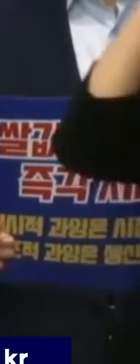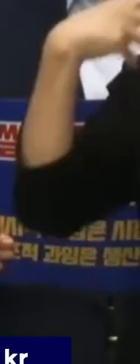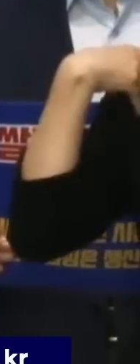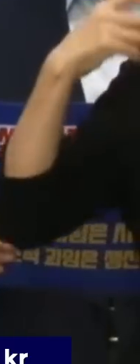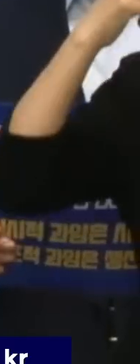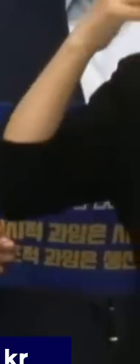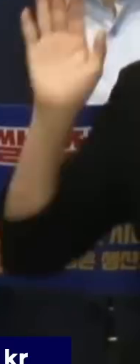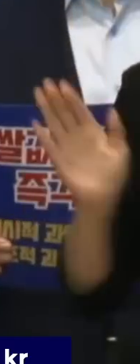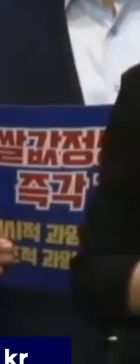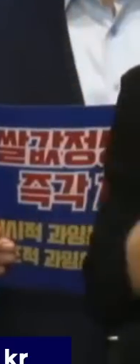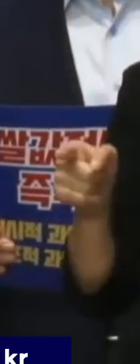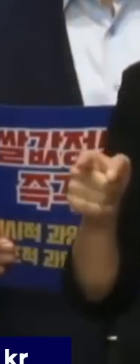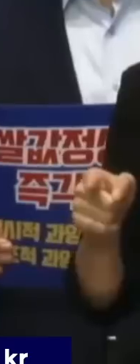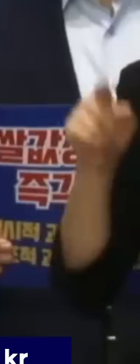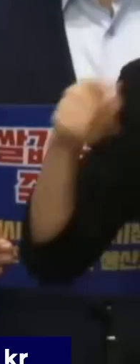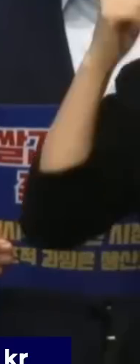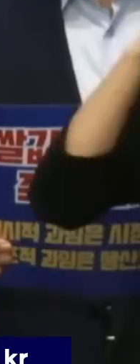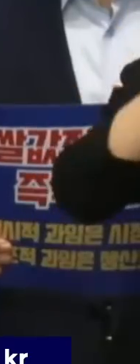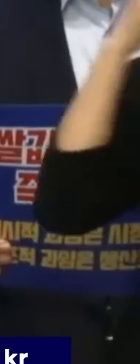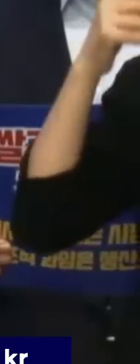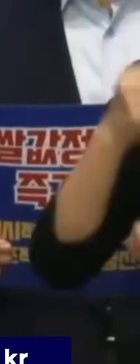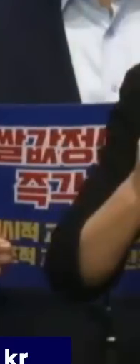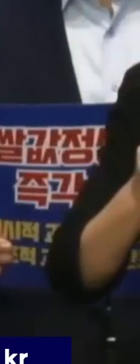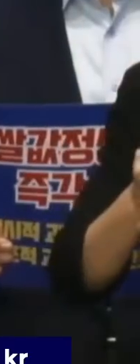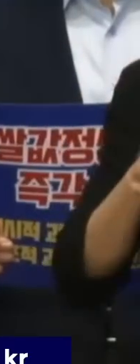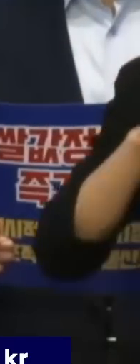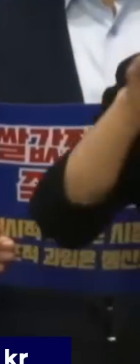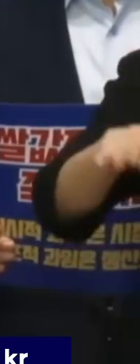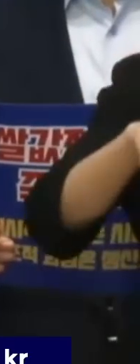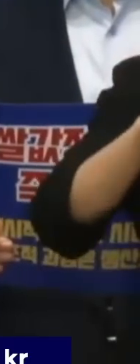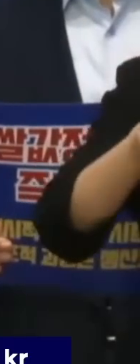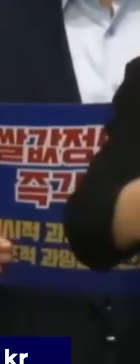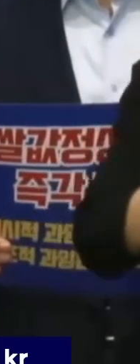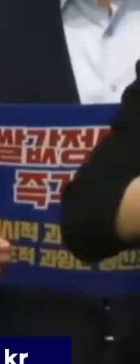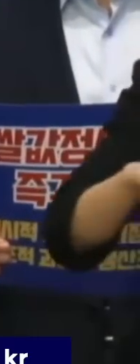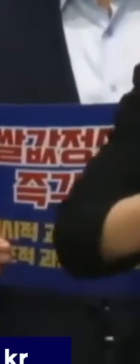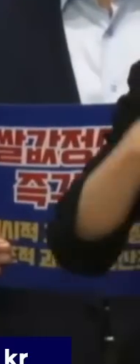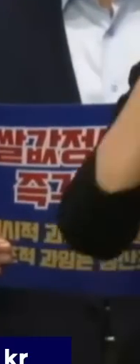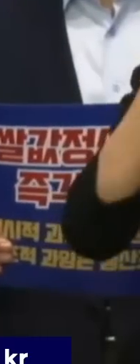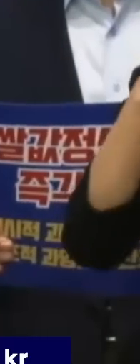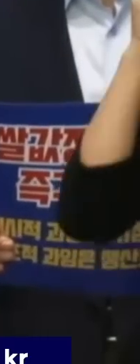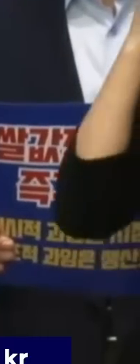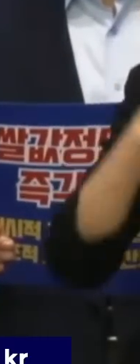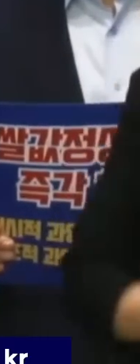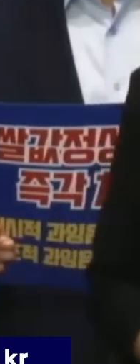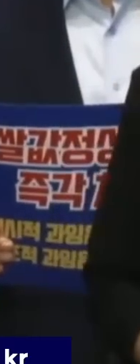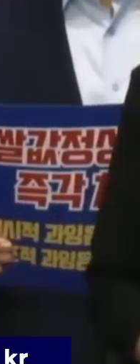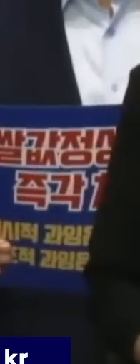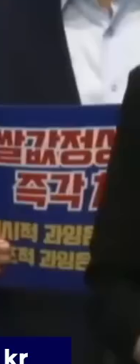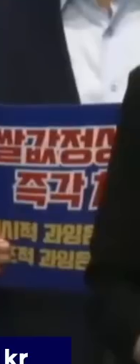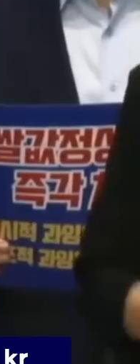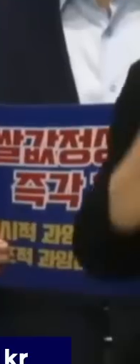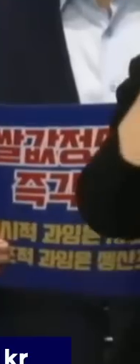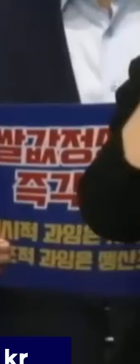시각을 과감히 교정해야 이번 사태의 본질을 직시할 수 있다고 생각합니다.